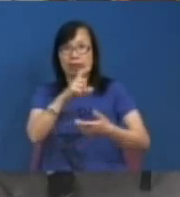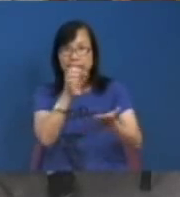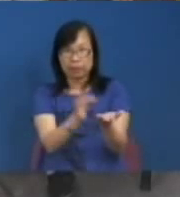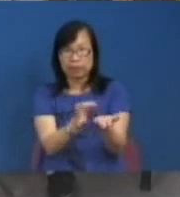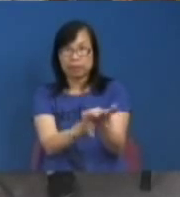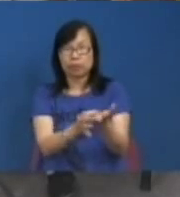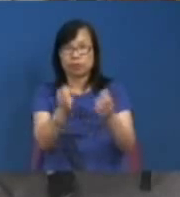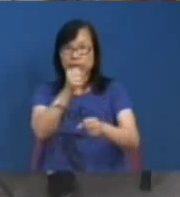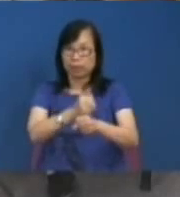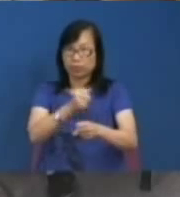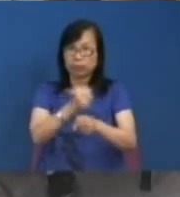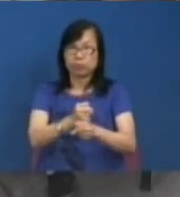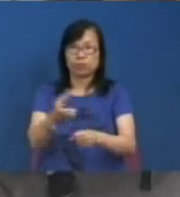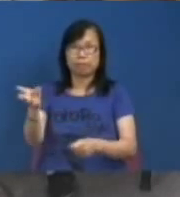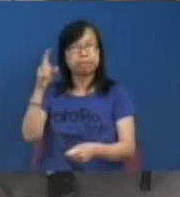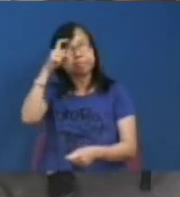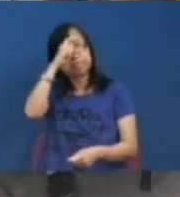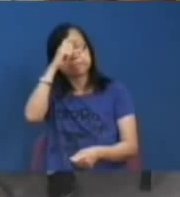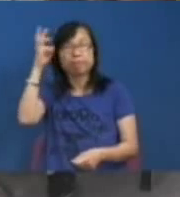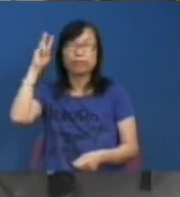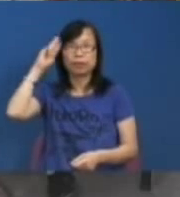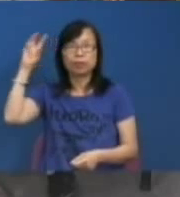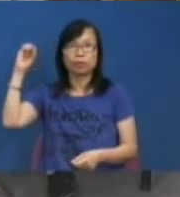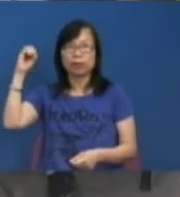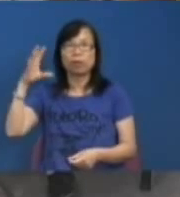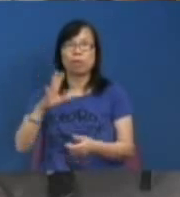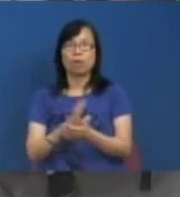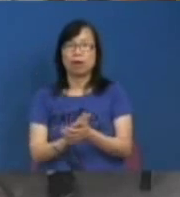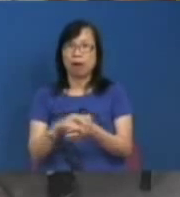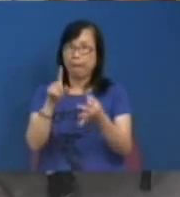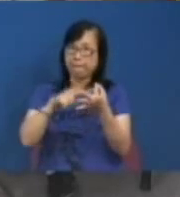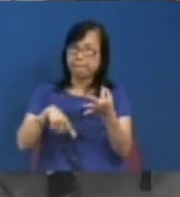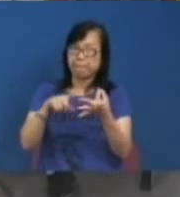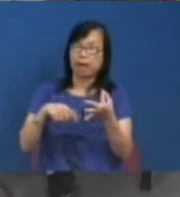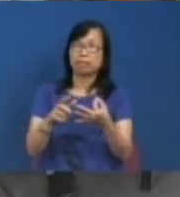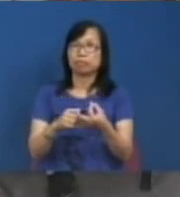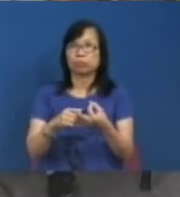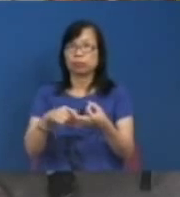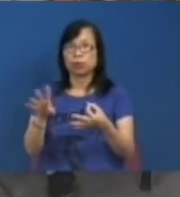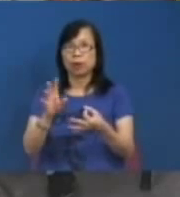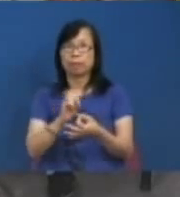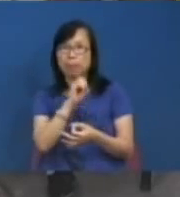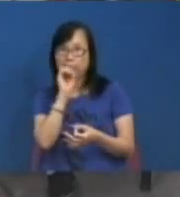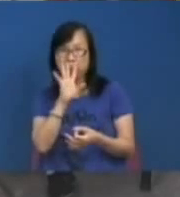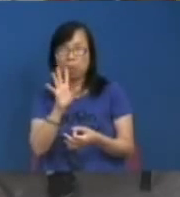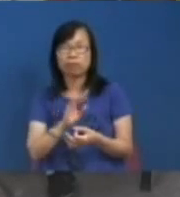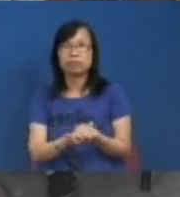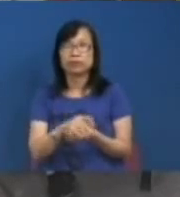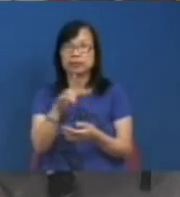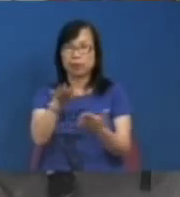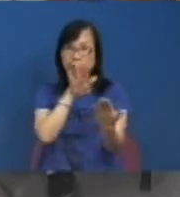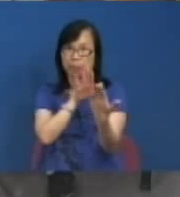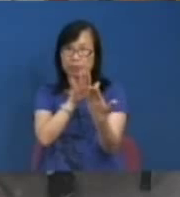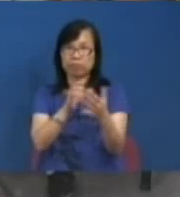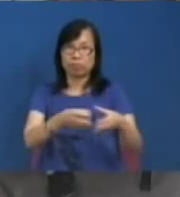作，我還記得是將軍澳， 沒錯， 有個屋苑叫怡心苑，有個個案，哪個單位就不要說了他就面對一些